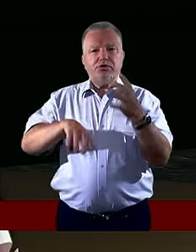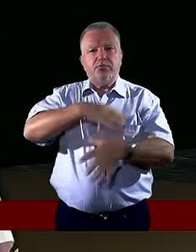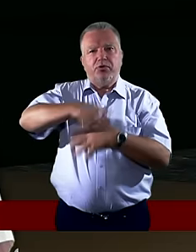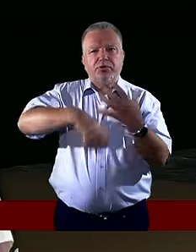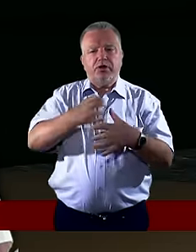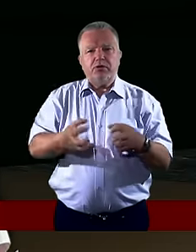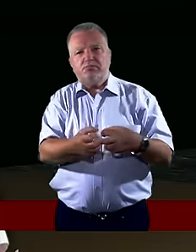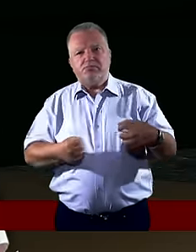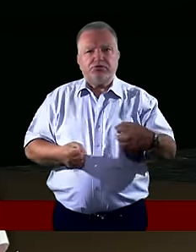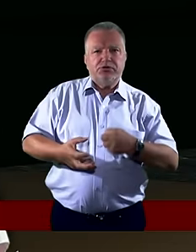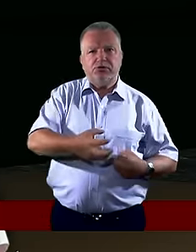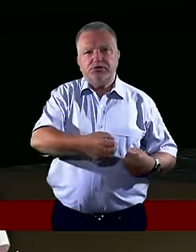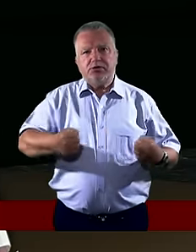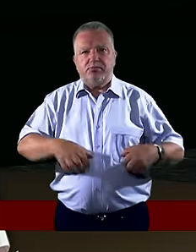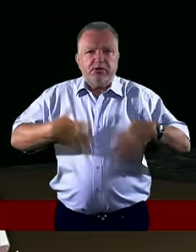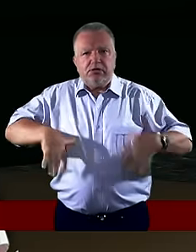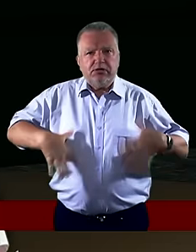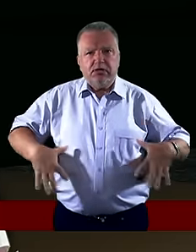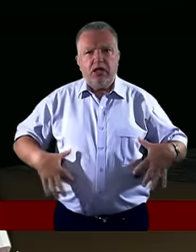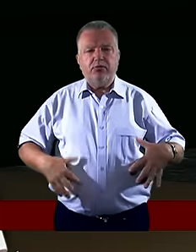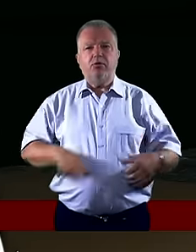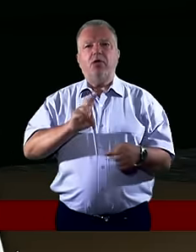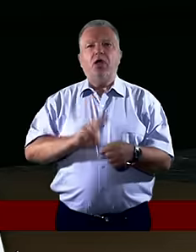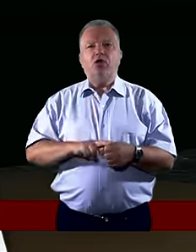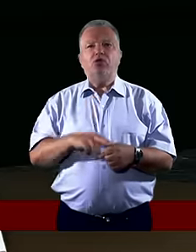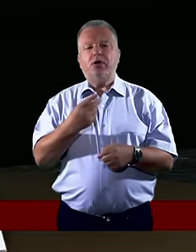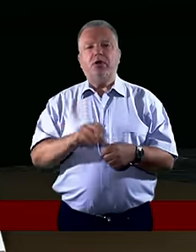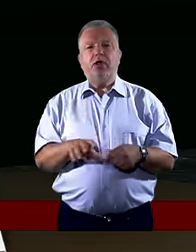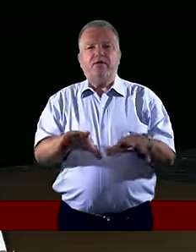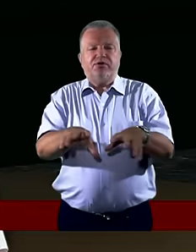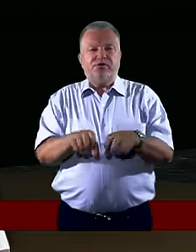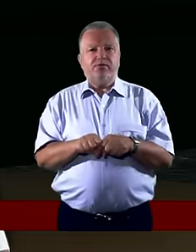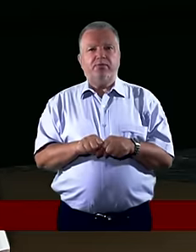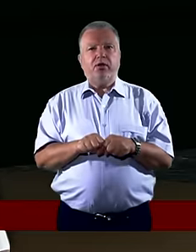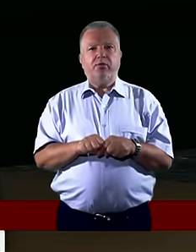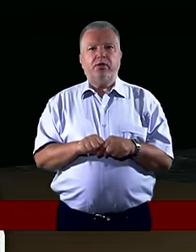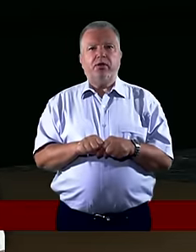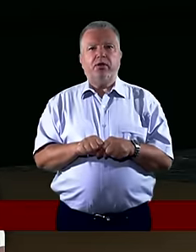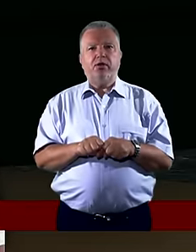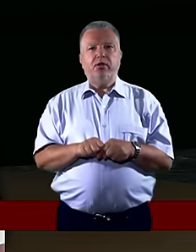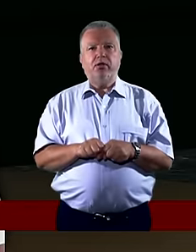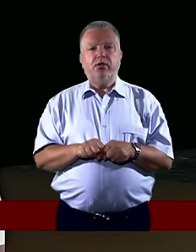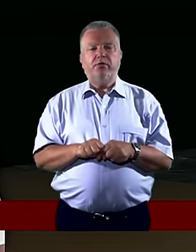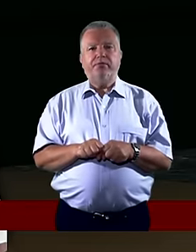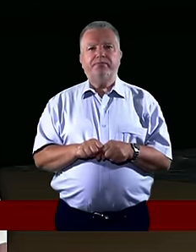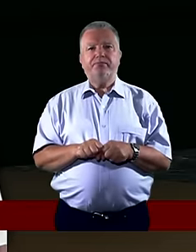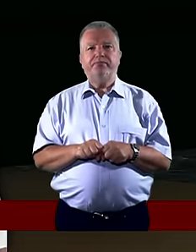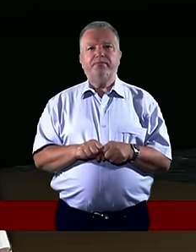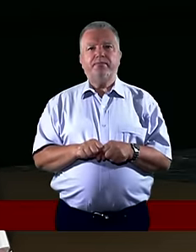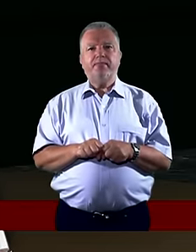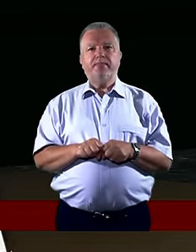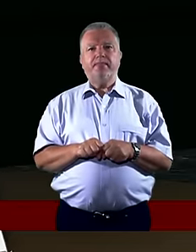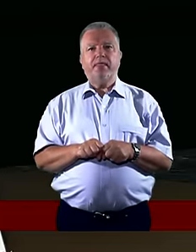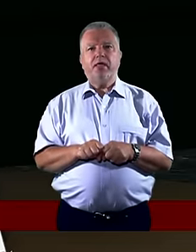myśli, potarganych, poszarpanych nerwów, które nie wytrzymywały już,